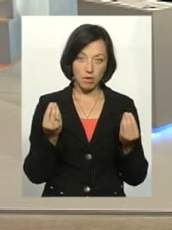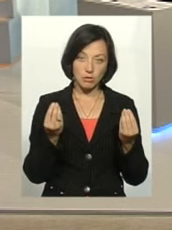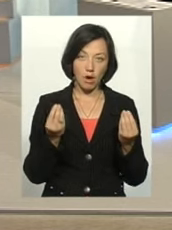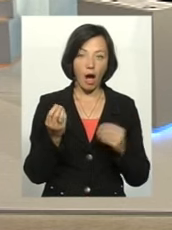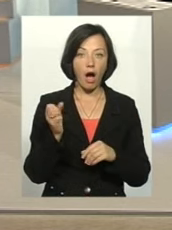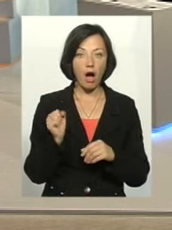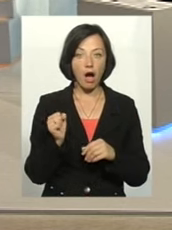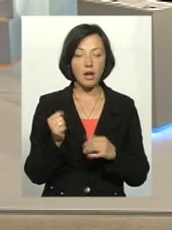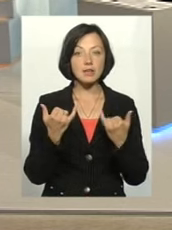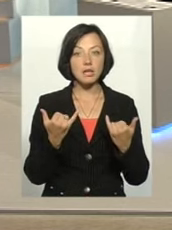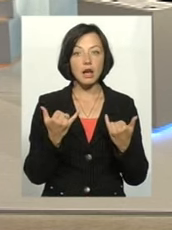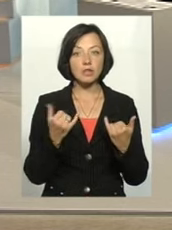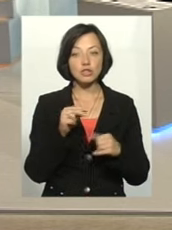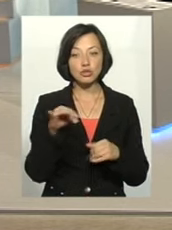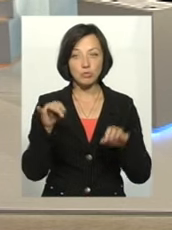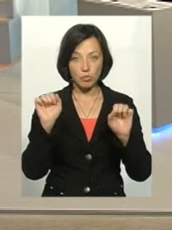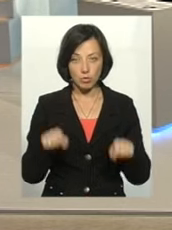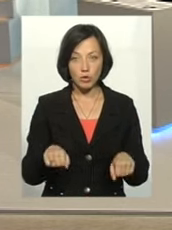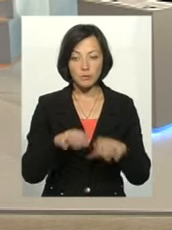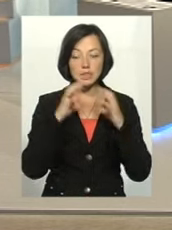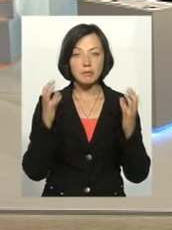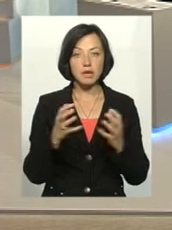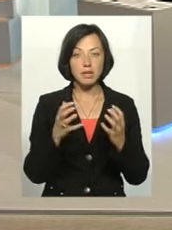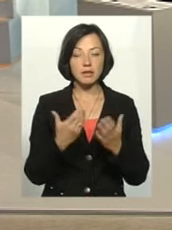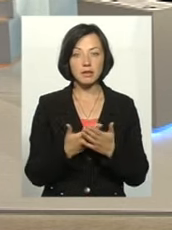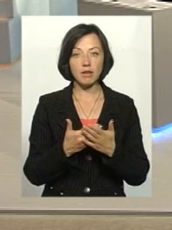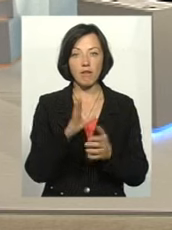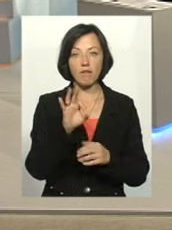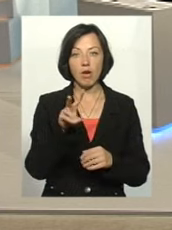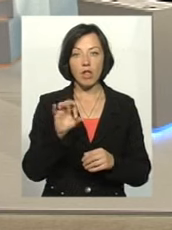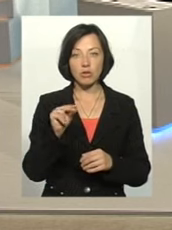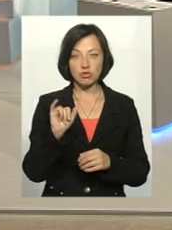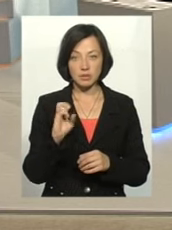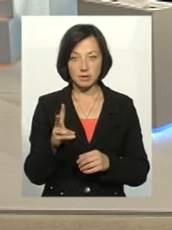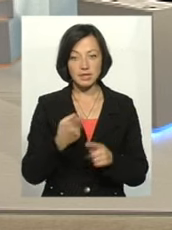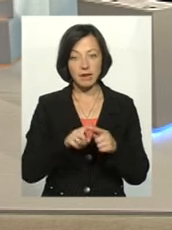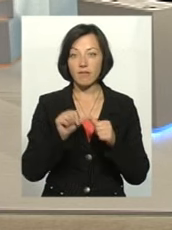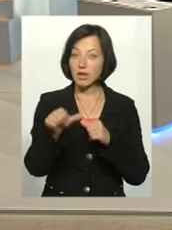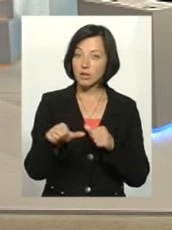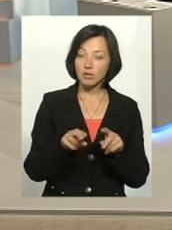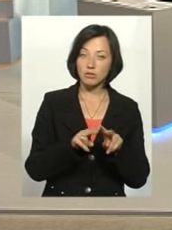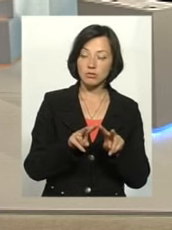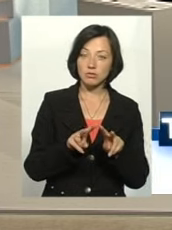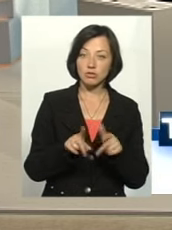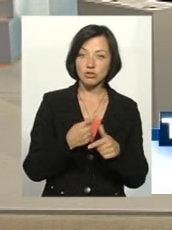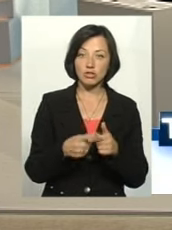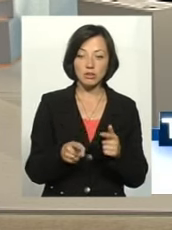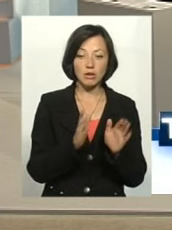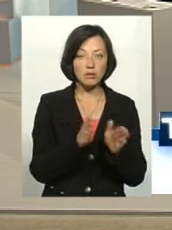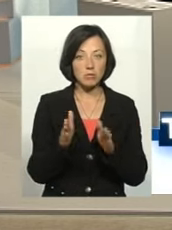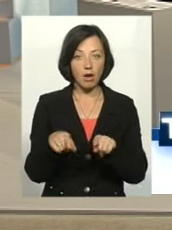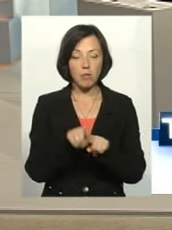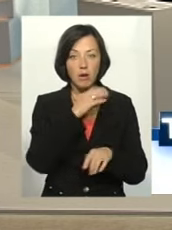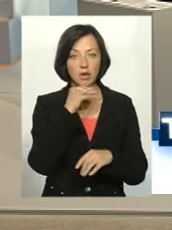А ну, я приклад, зараз, да, чи один можемо приклад, ми зберегти, скажу, один Волочиськ, приклад, це виняток чи правило? Скажу приклад на Києві,